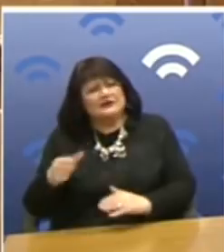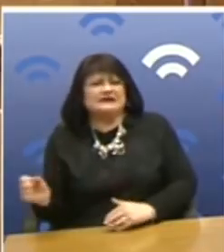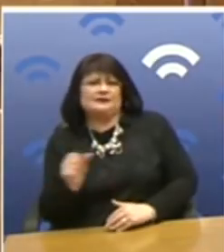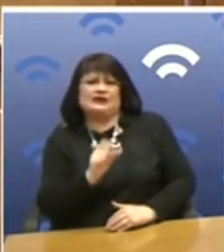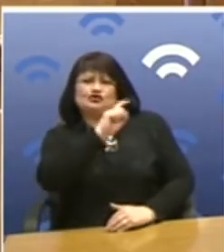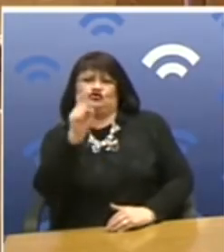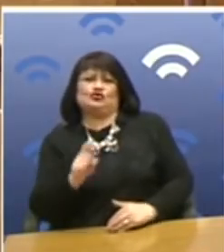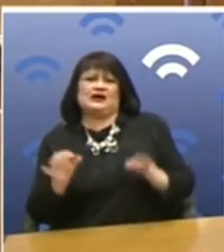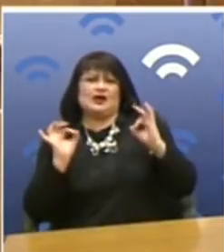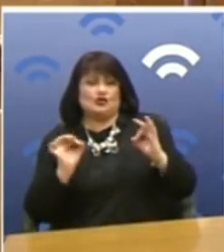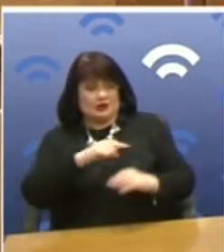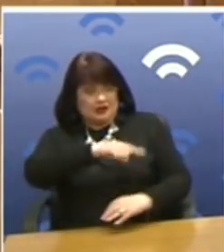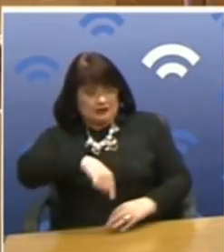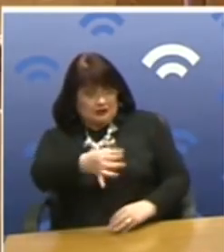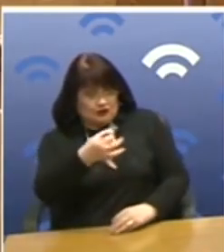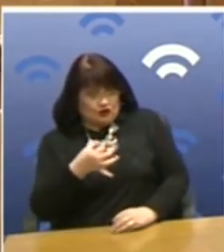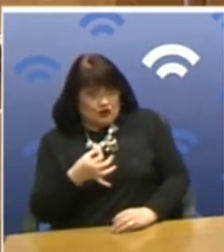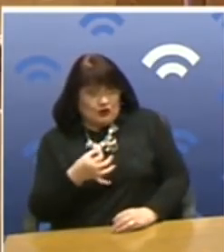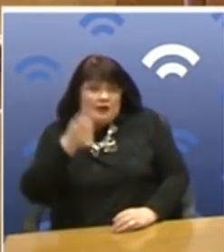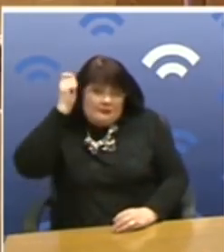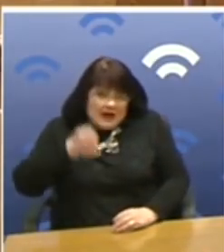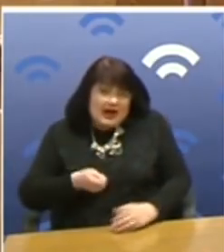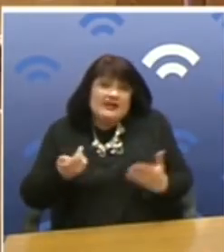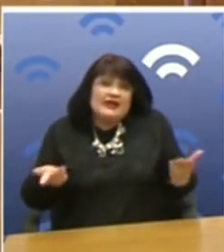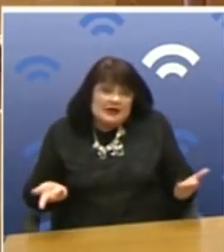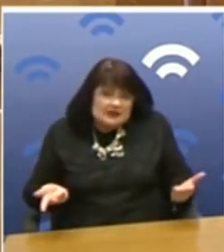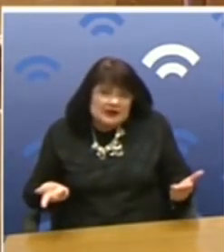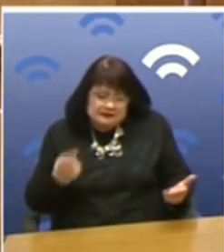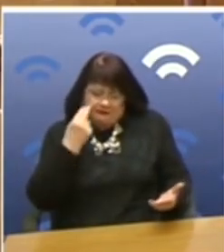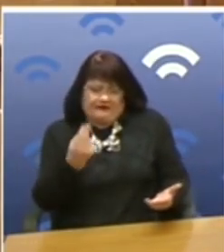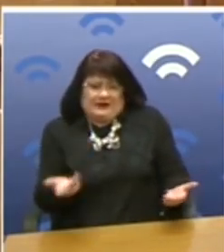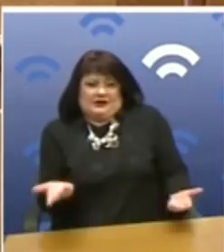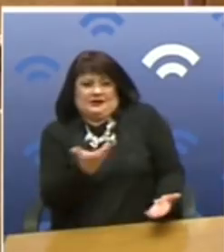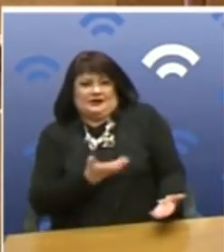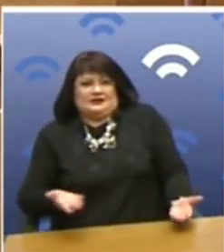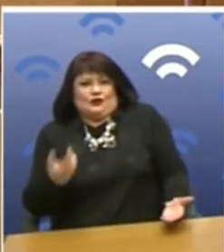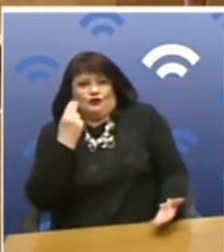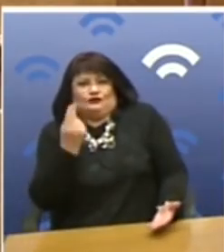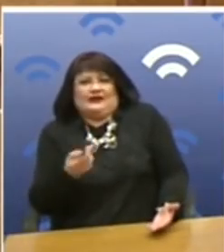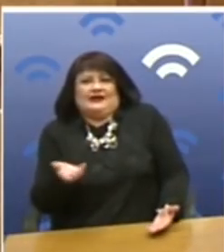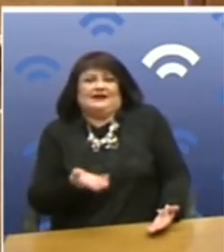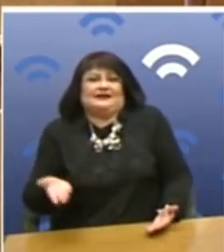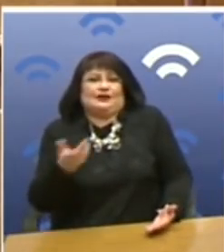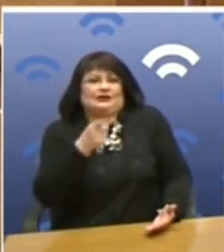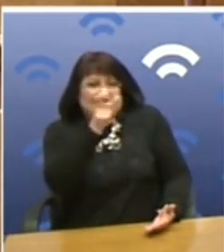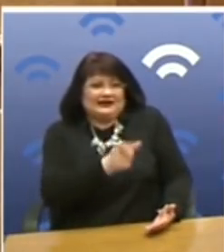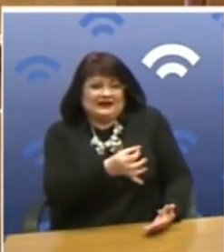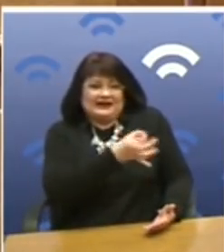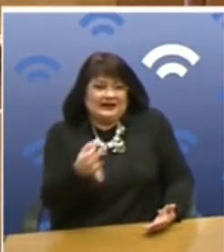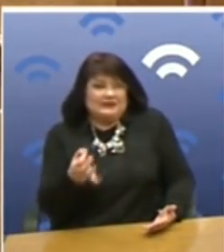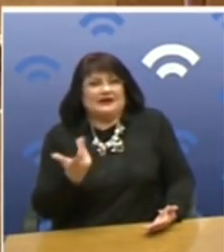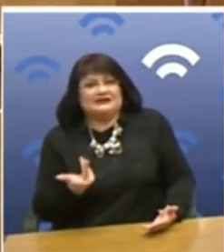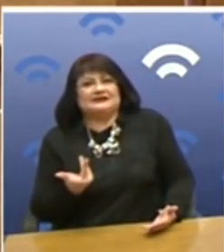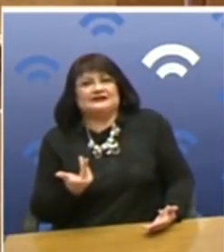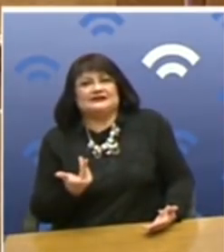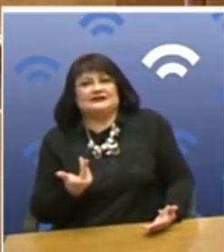τώρα δεν μπορείτε παρά να παραδεχτείτε το προφανές, πως η πολύ αγαπημένη σας ελευθερία